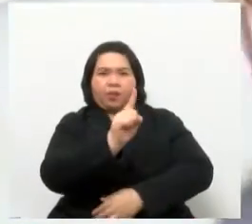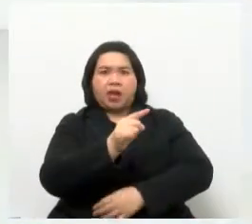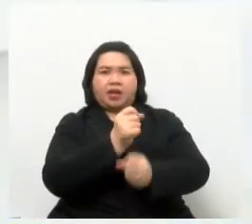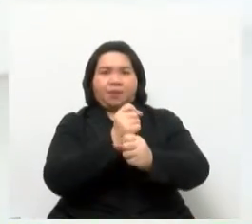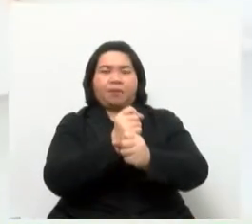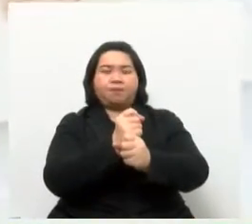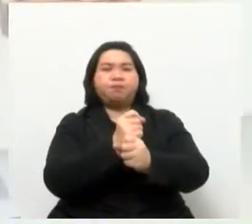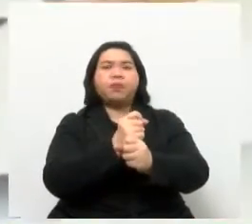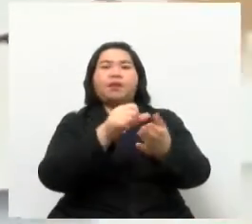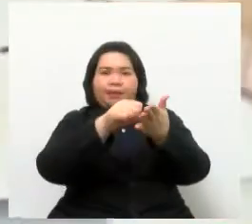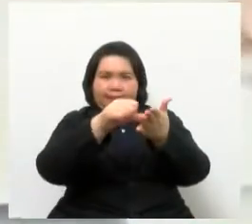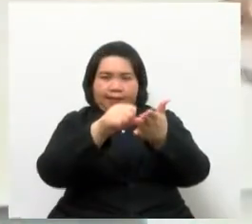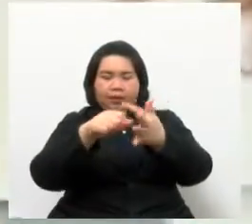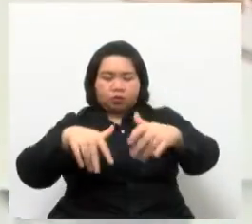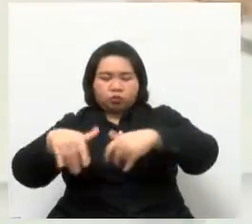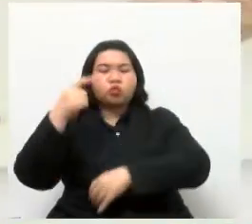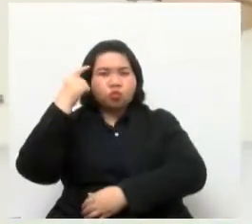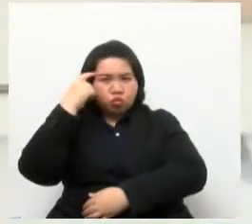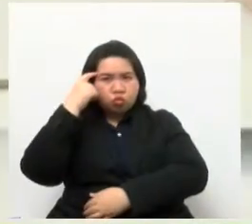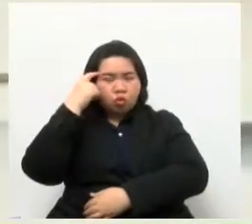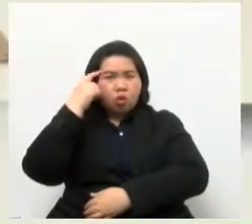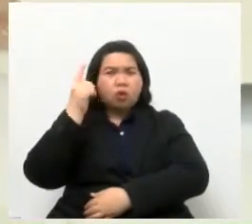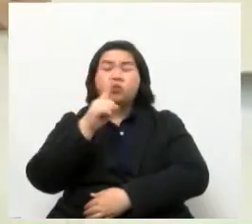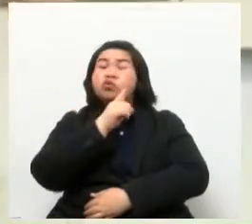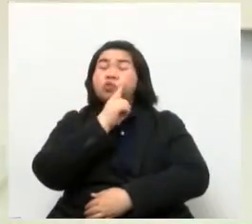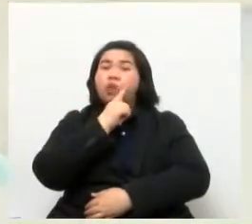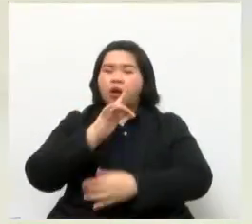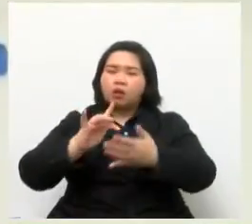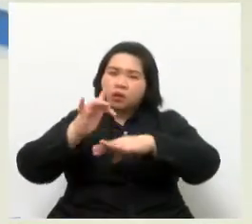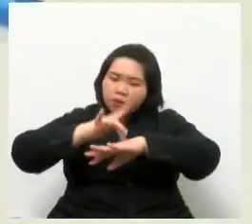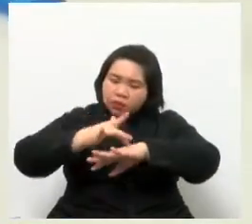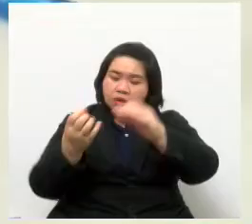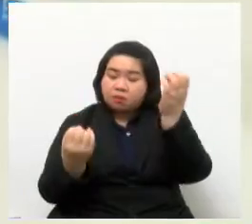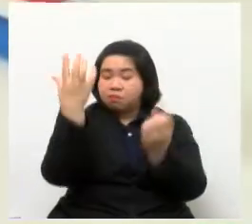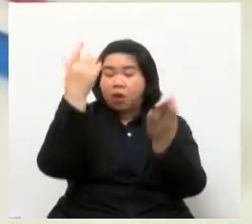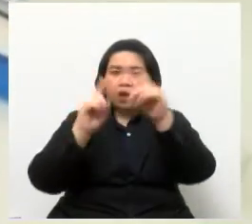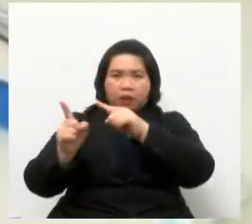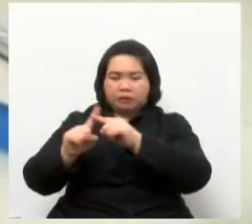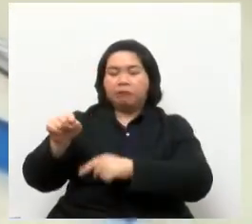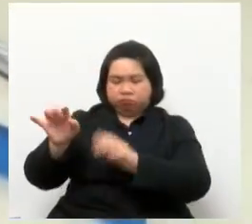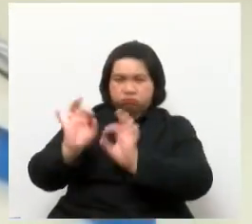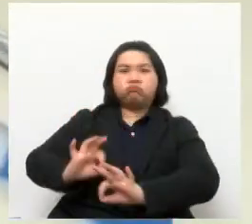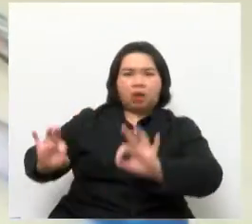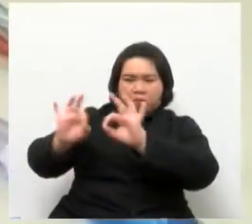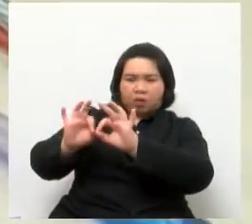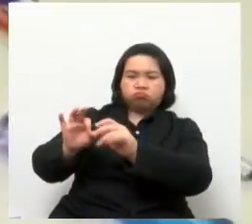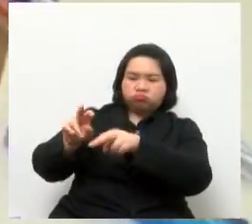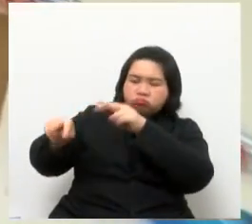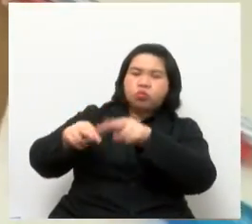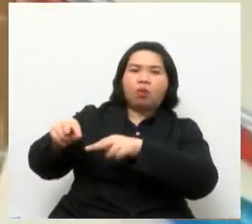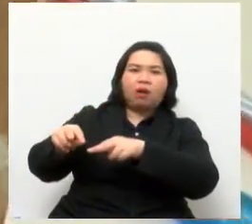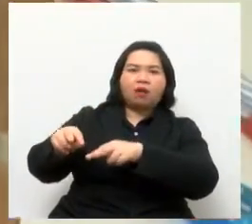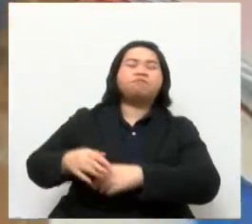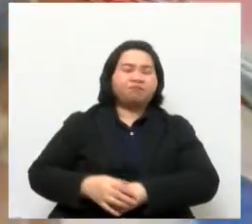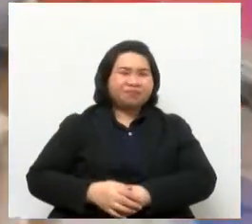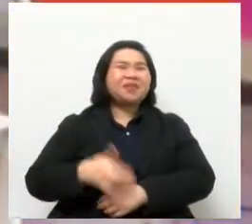2.5ให้ชุมชนรู้จักคุณค่าและความสำคัญของป่าไม้ผ่านการสร้างความเชื่อเกี่ยวกับการ